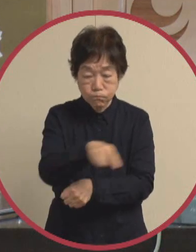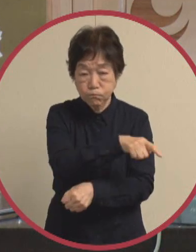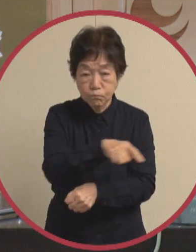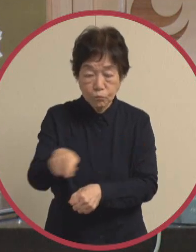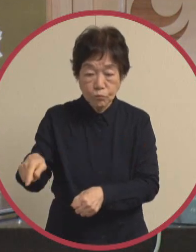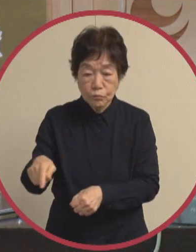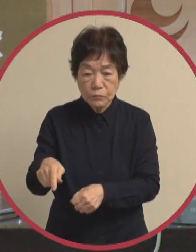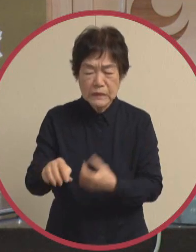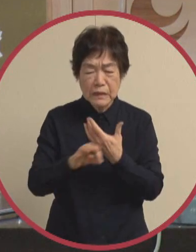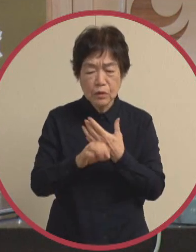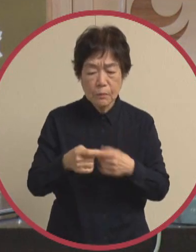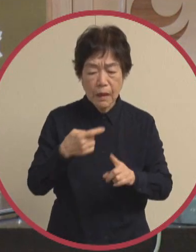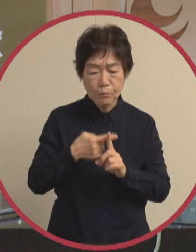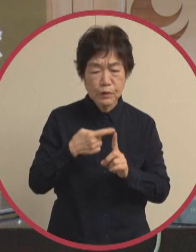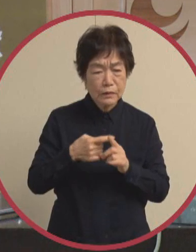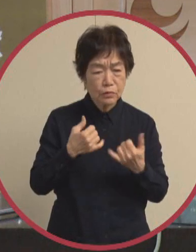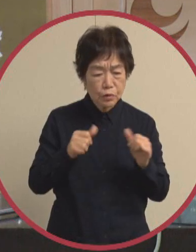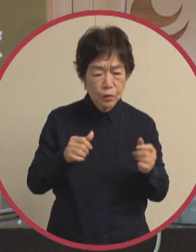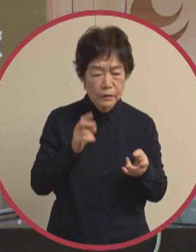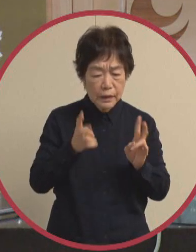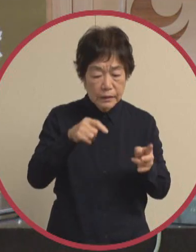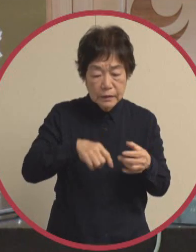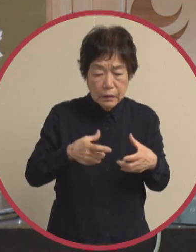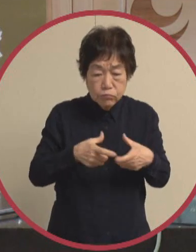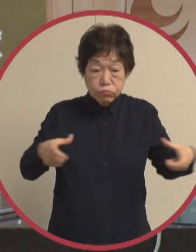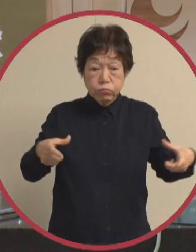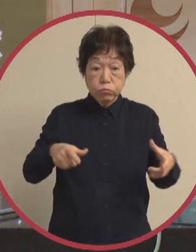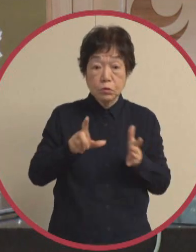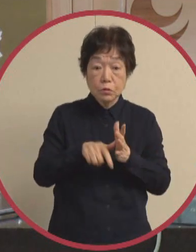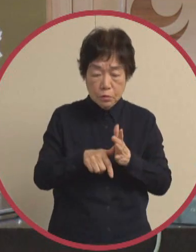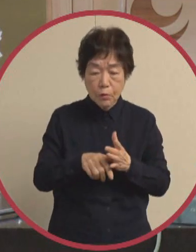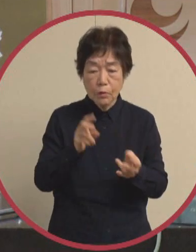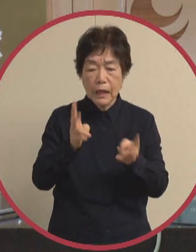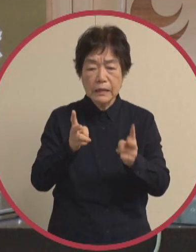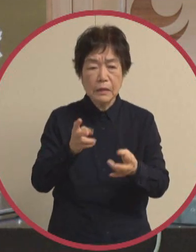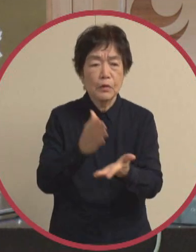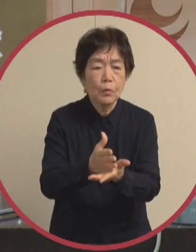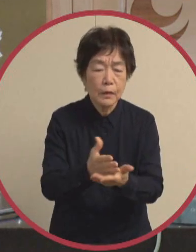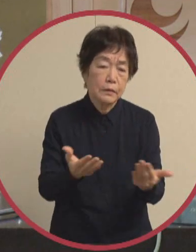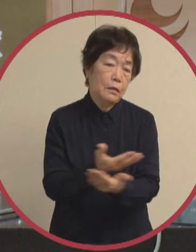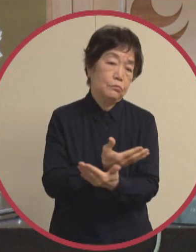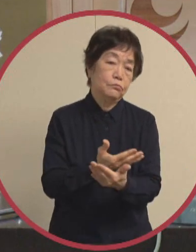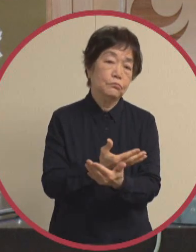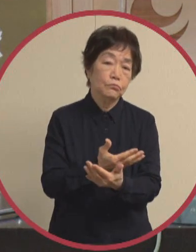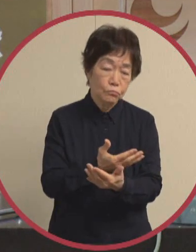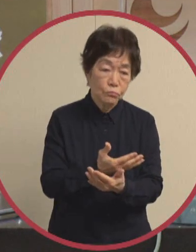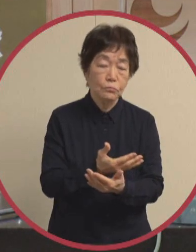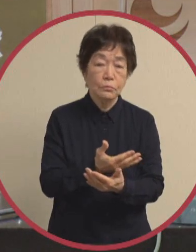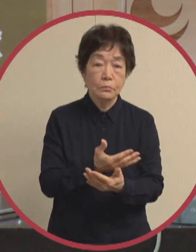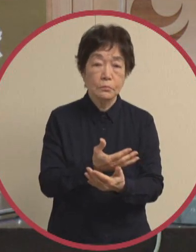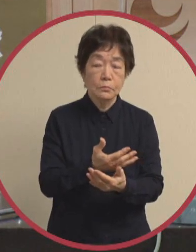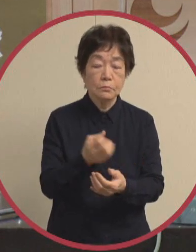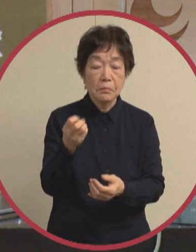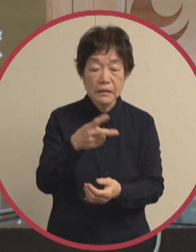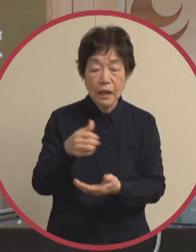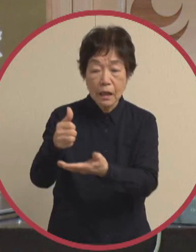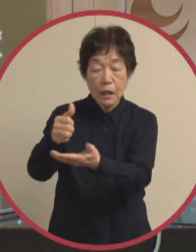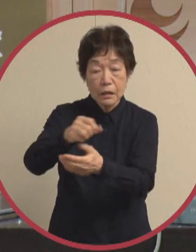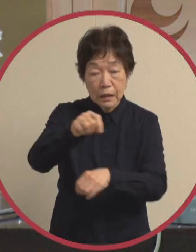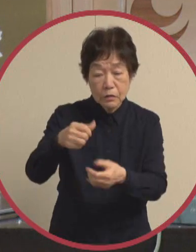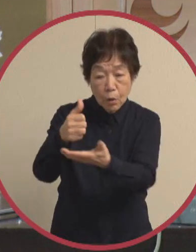この陽性者が蔓延してしまうとですね、ストップせざるを得なくなるようなことにもなりますし、あるいはお客